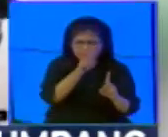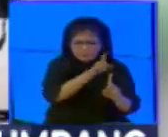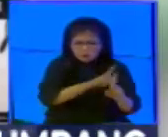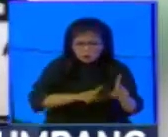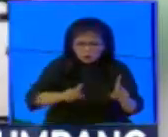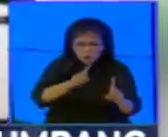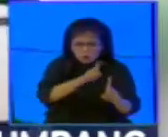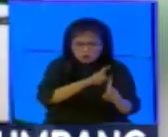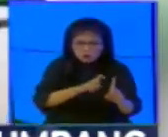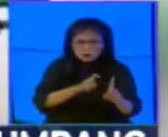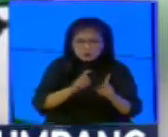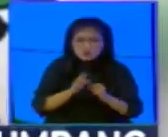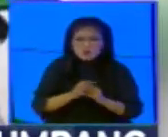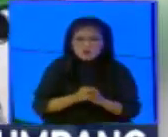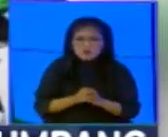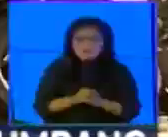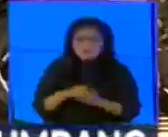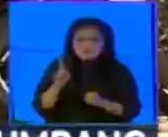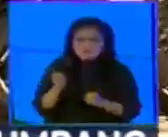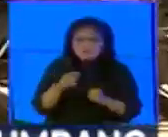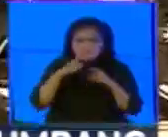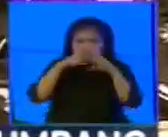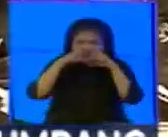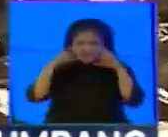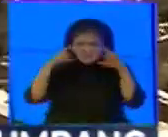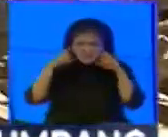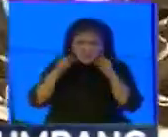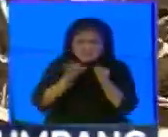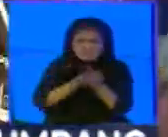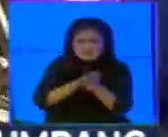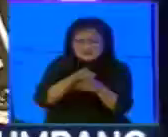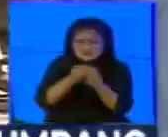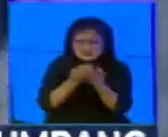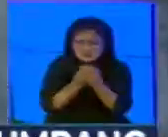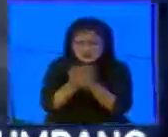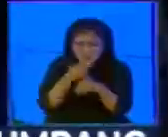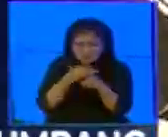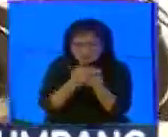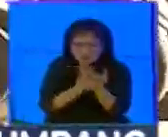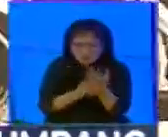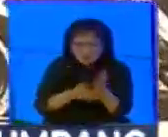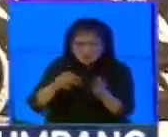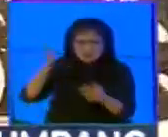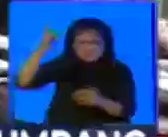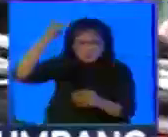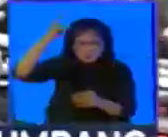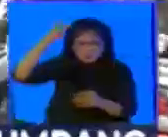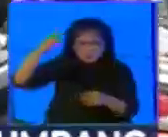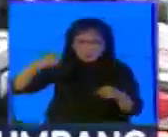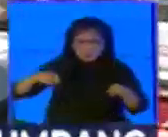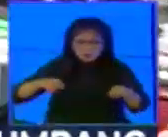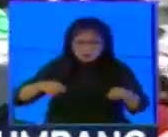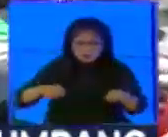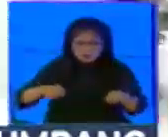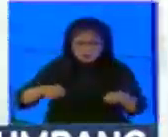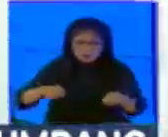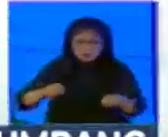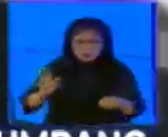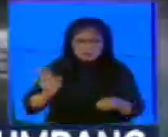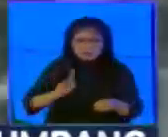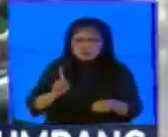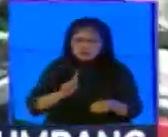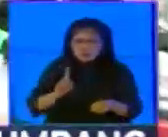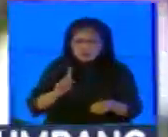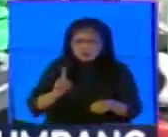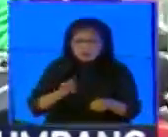selesai digunakan. Wajib gunakan masker dan sarung tangan. Dan pengemudi ojek online diminta tidak berkendara jika suhu badan tinggi atau